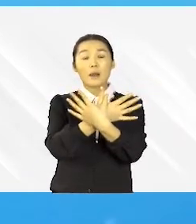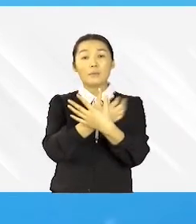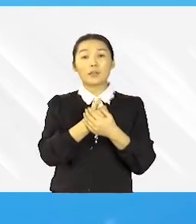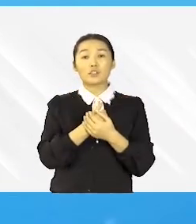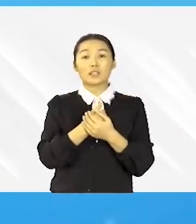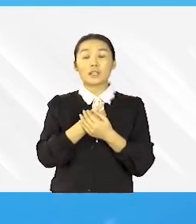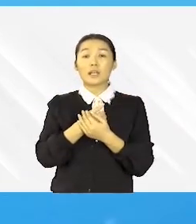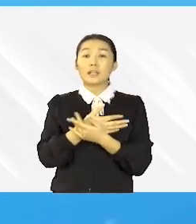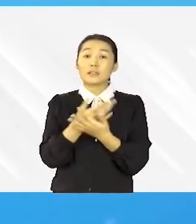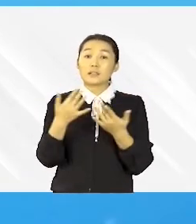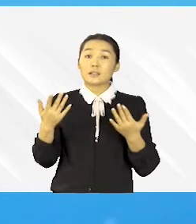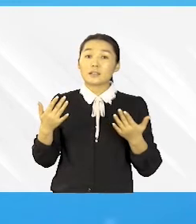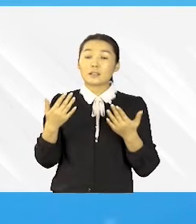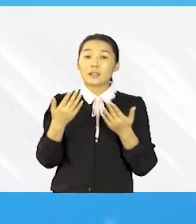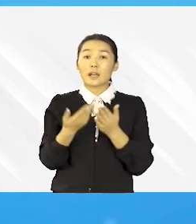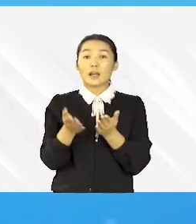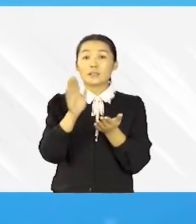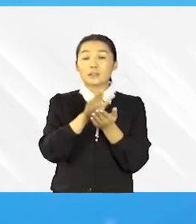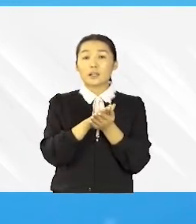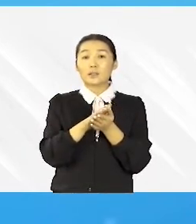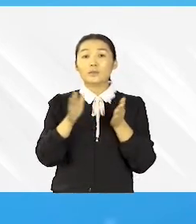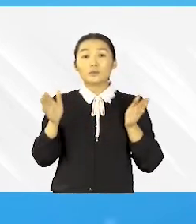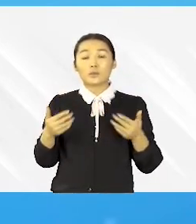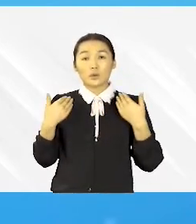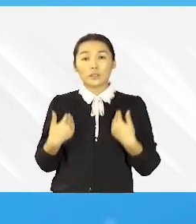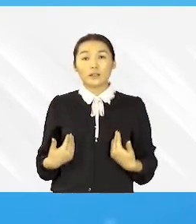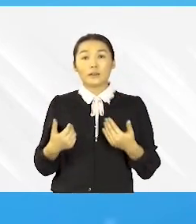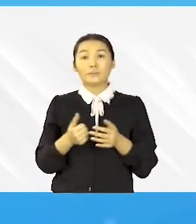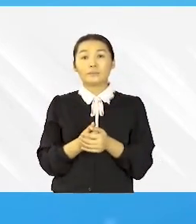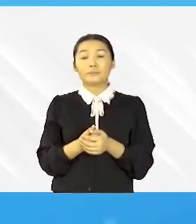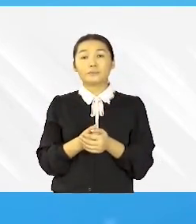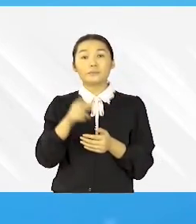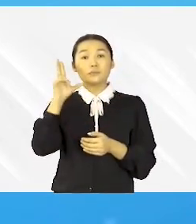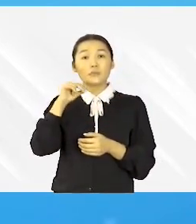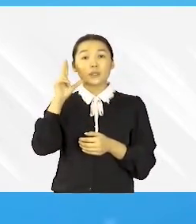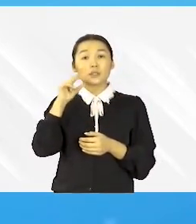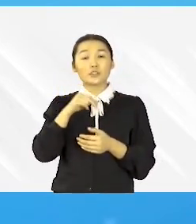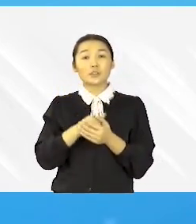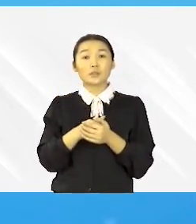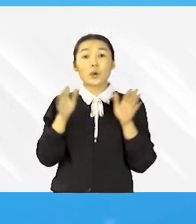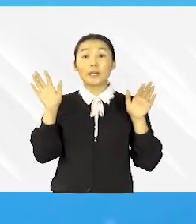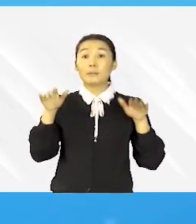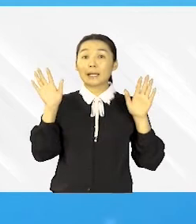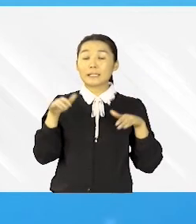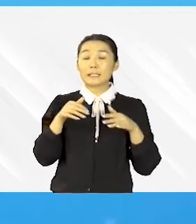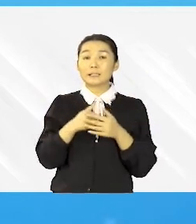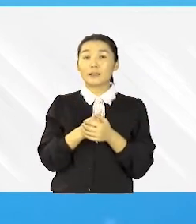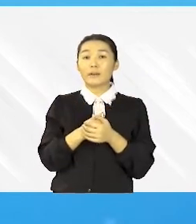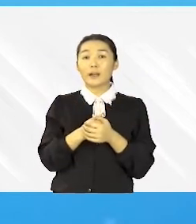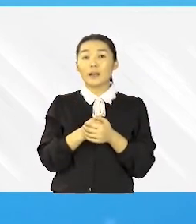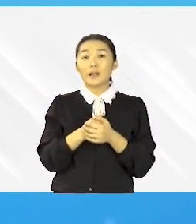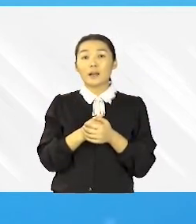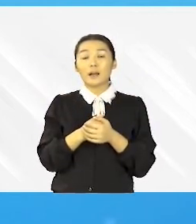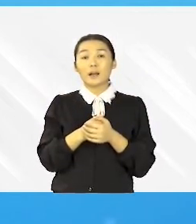и прочие складывают крылья вдоль тела. Число колебаний крыльев у некоторых насекомых бывает